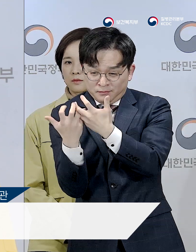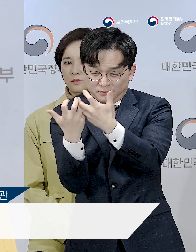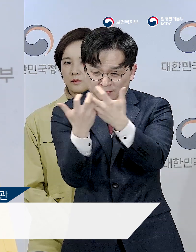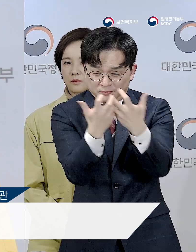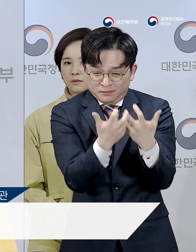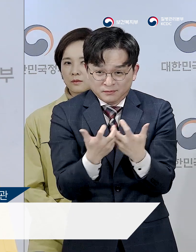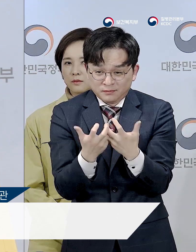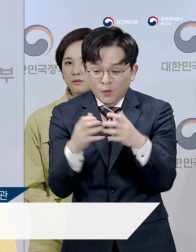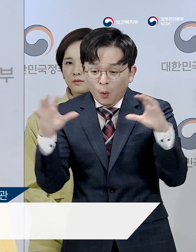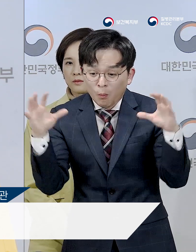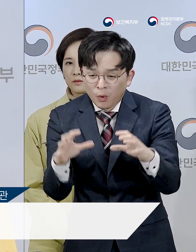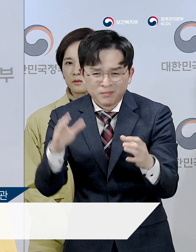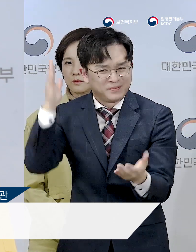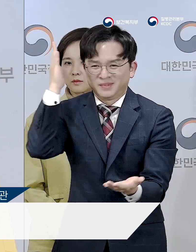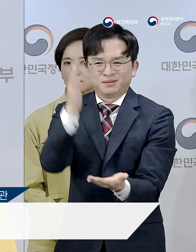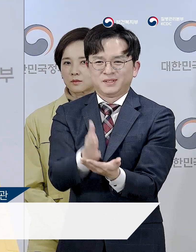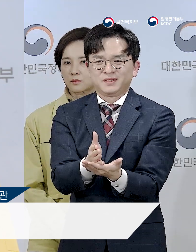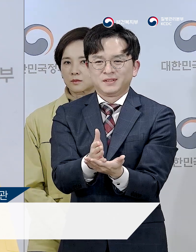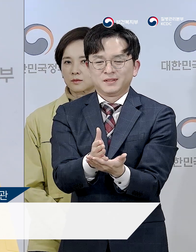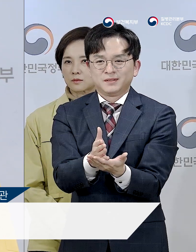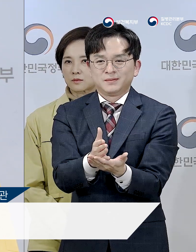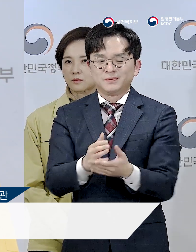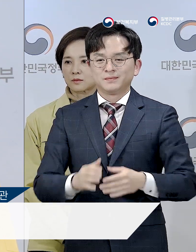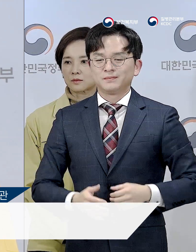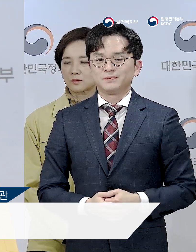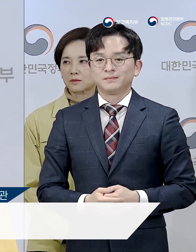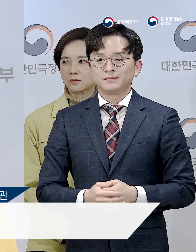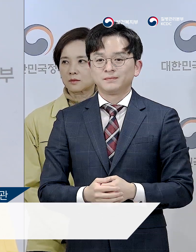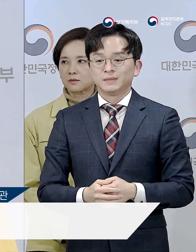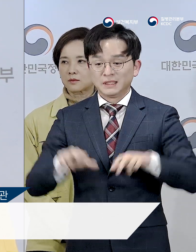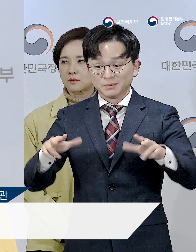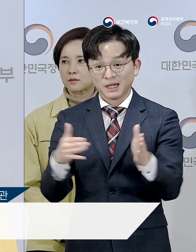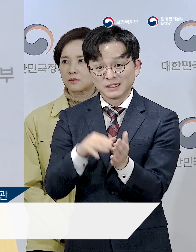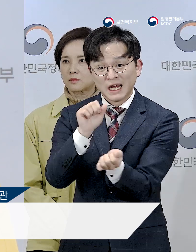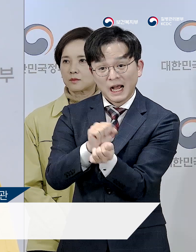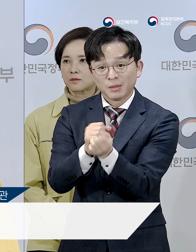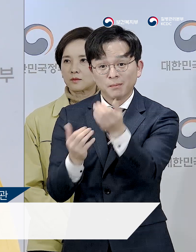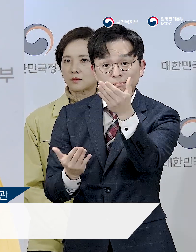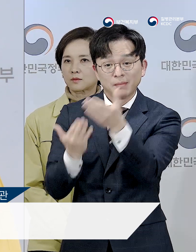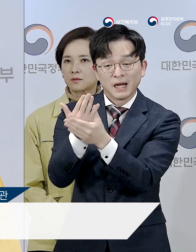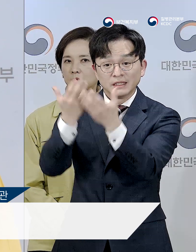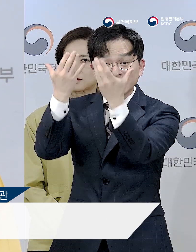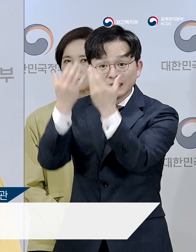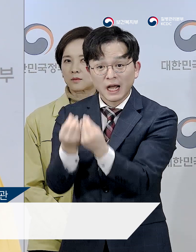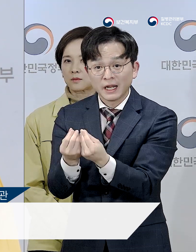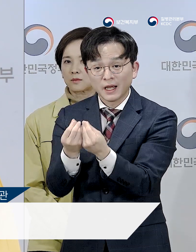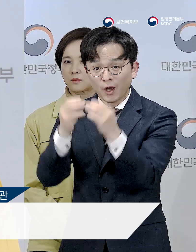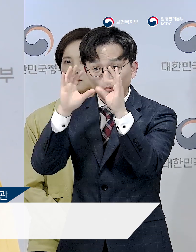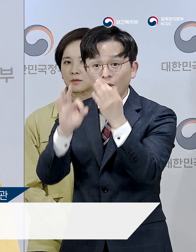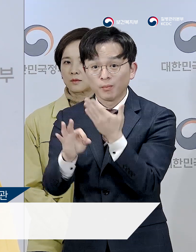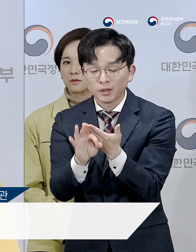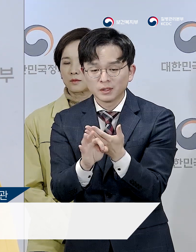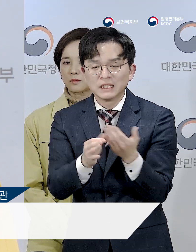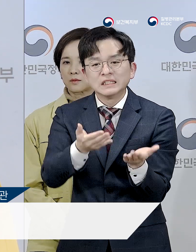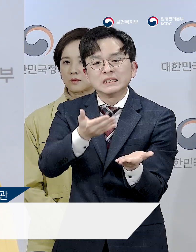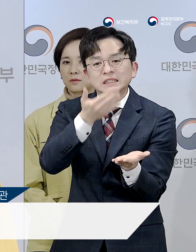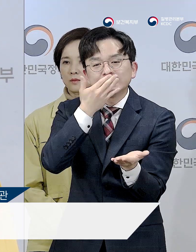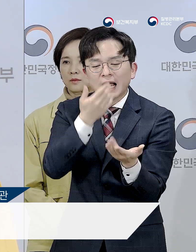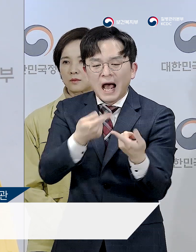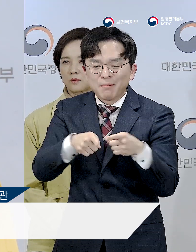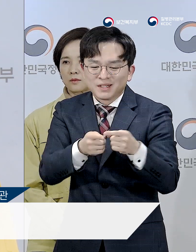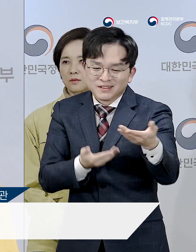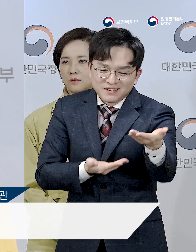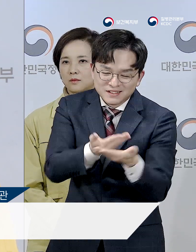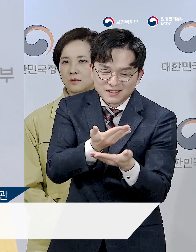모이는 것은 피해 주시기 바랍니다. 지금까지 감염 사례에서 식사를 통한 감염 가능성이 큰 편인